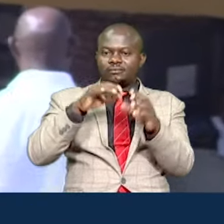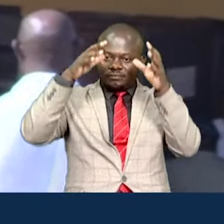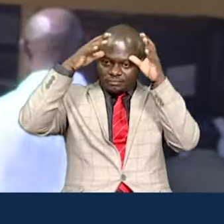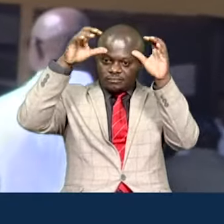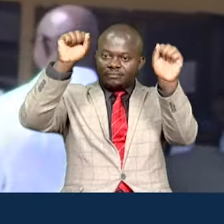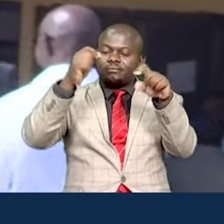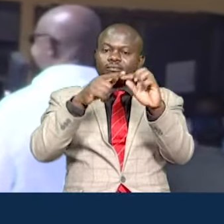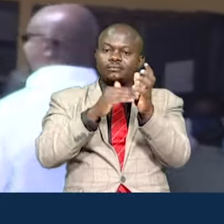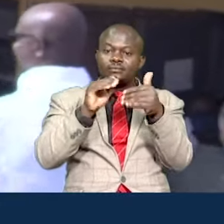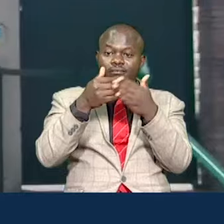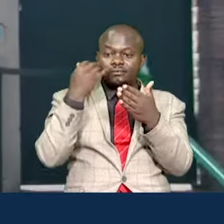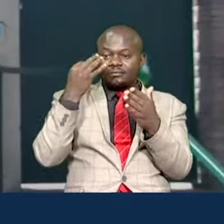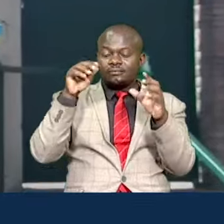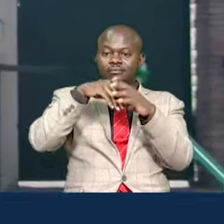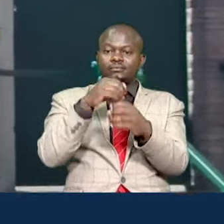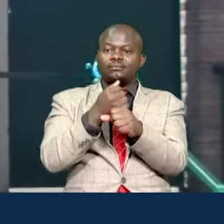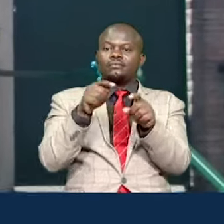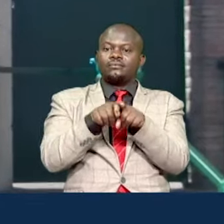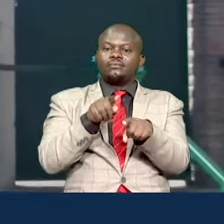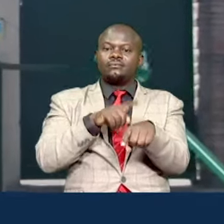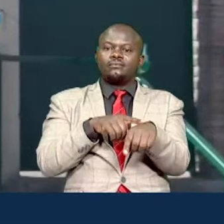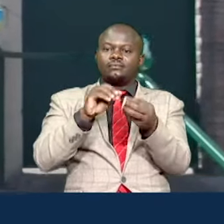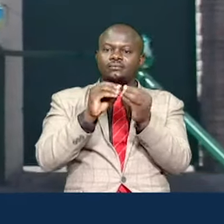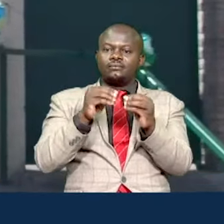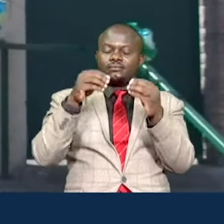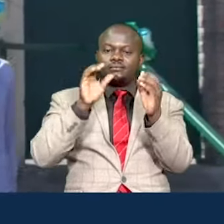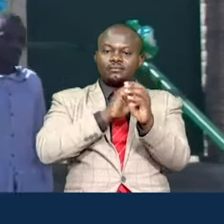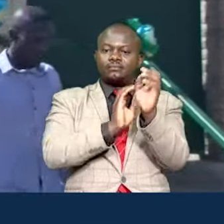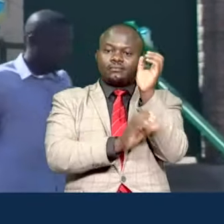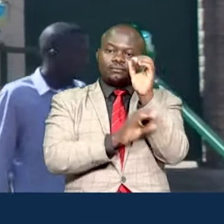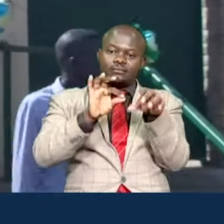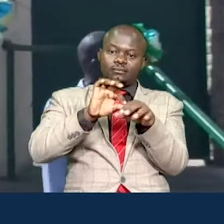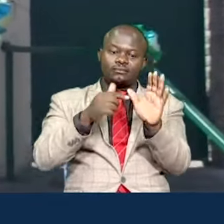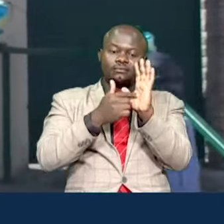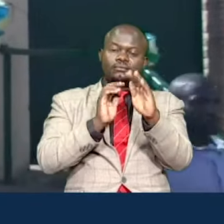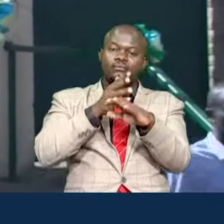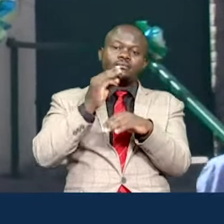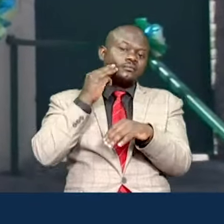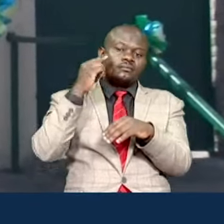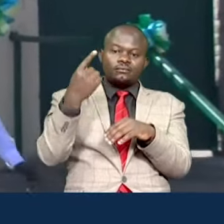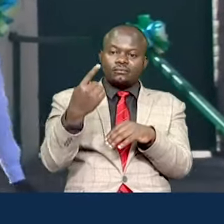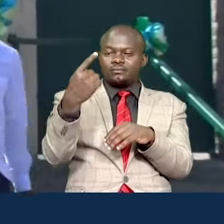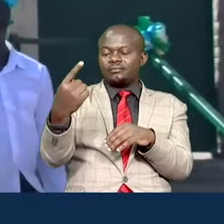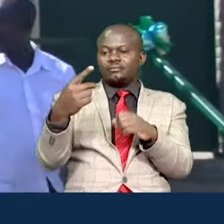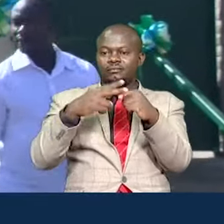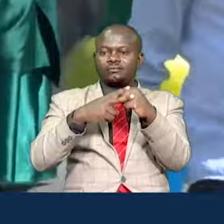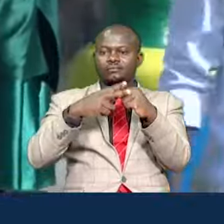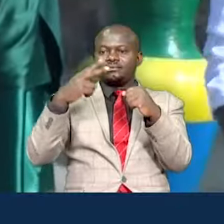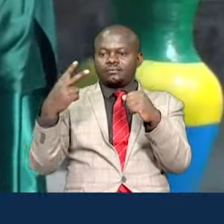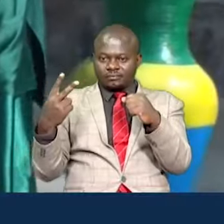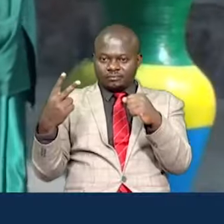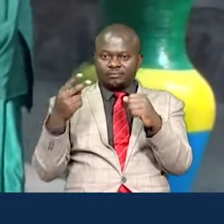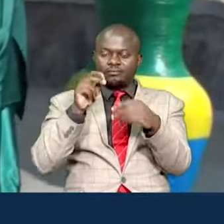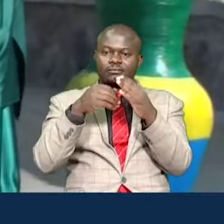abaperezida ariko iyo uje ukabikora rimwe. Imibare yatanzwe na Komisiyo y'Igihugu y'Amatora igaragaza ko abasaga miliyoni 1,172,000